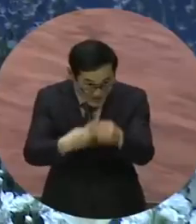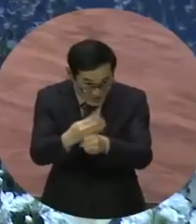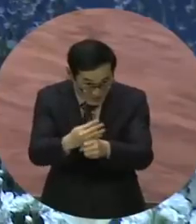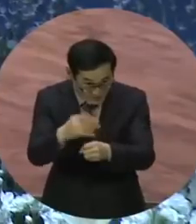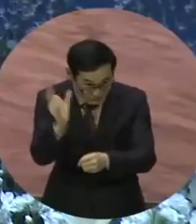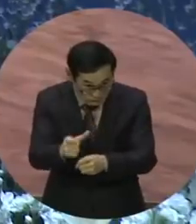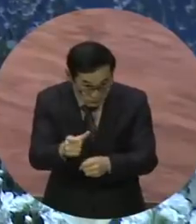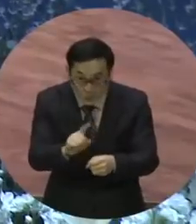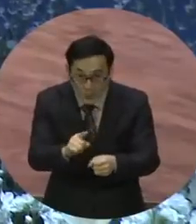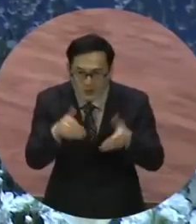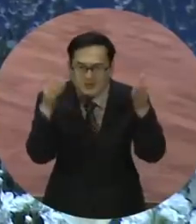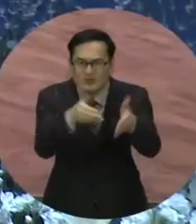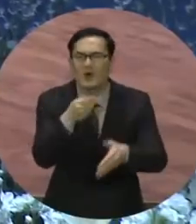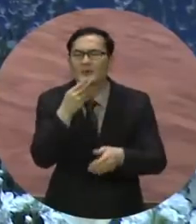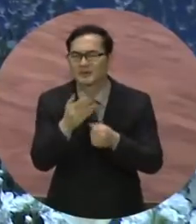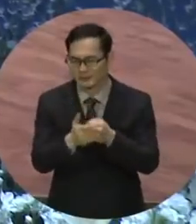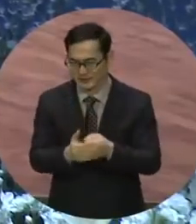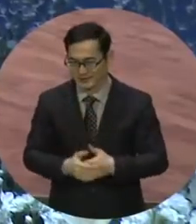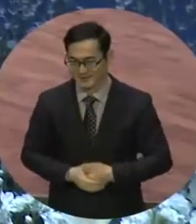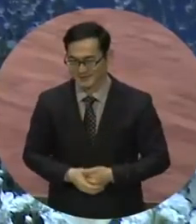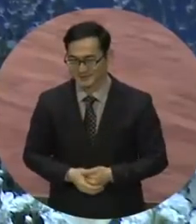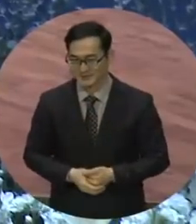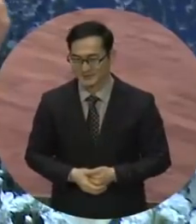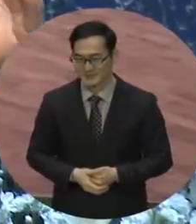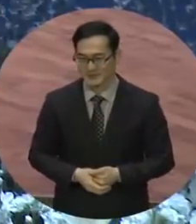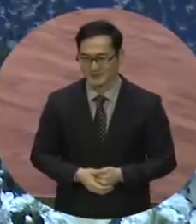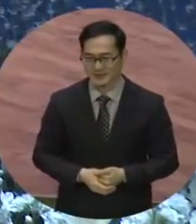변화 올 때는요, 어떤 변화, 신체적인 변화나